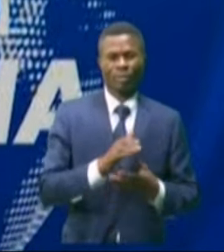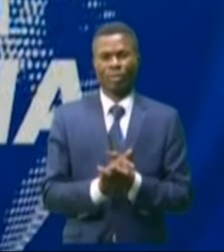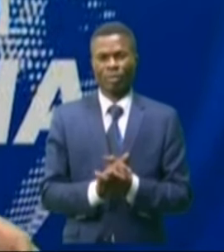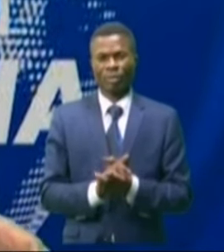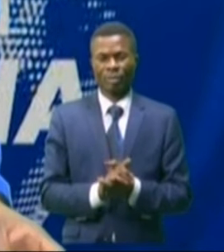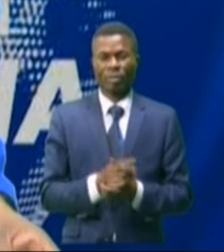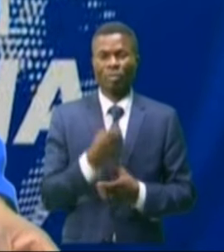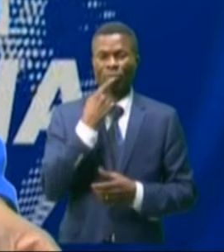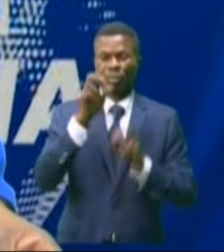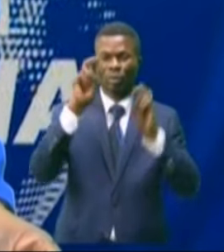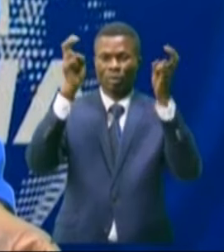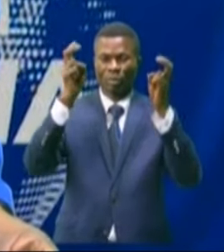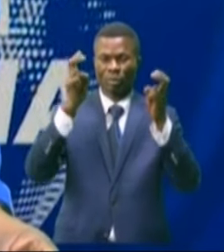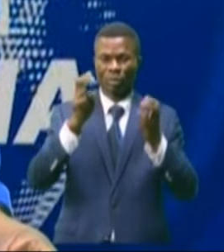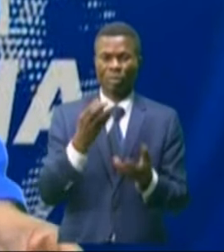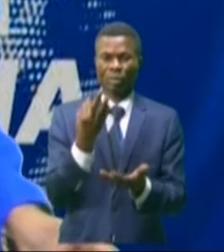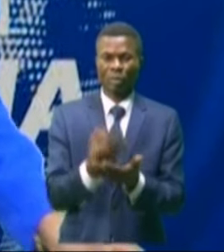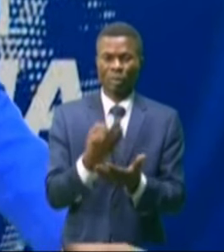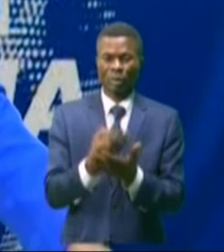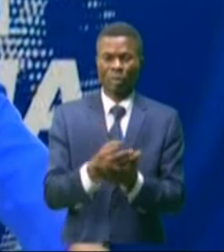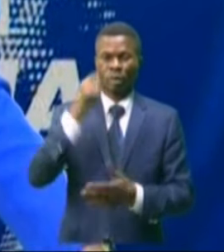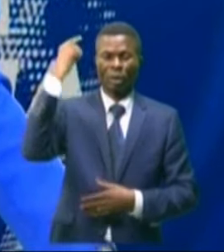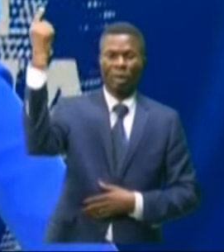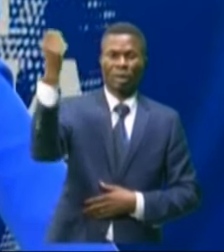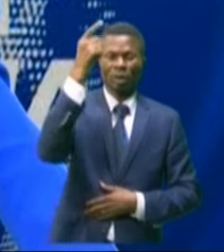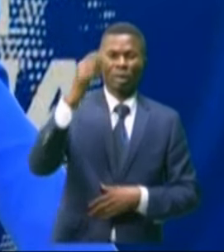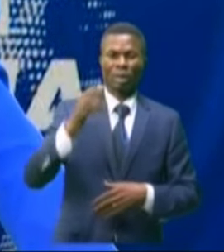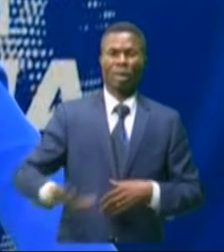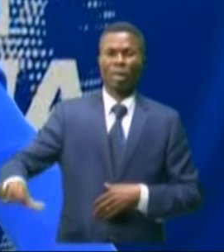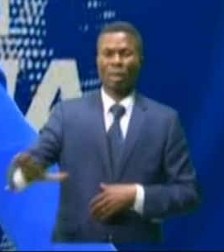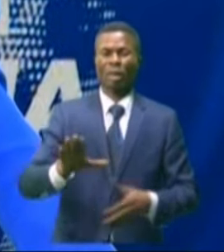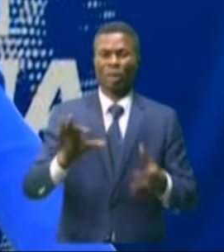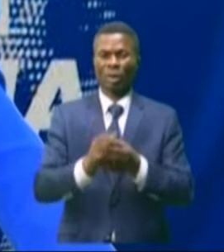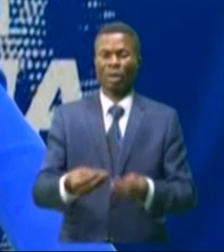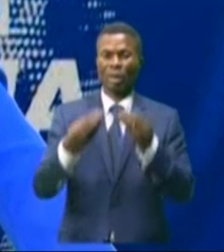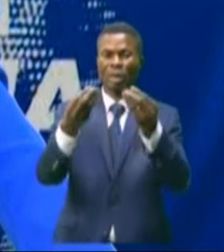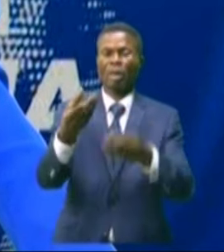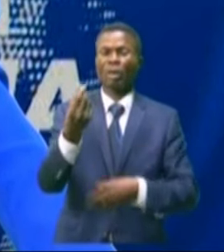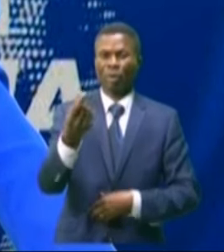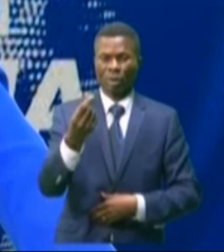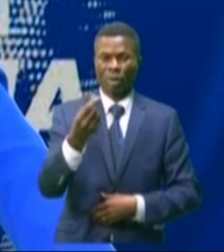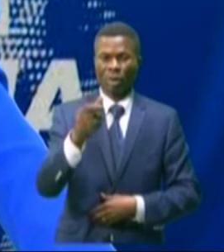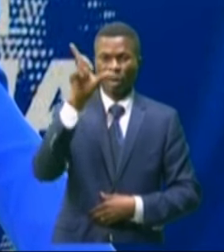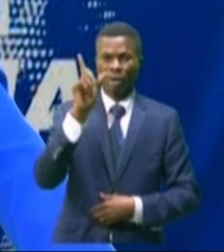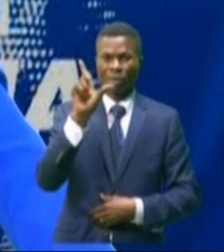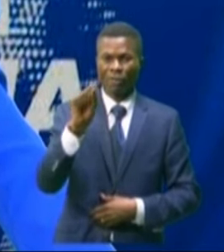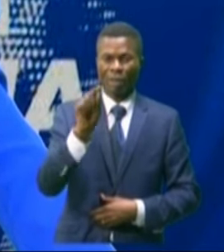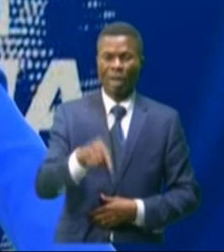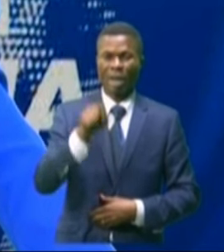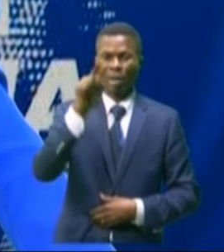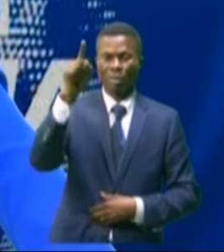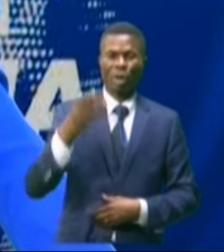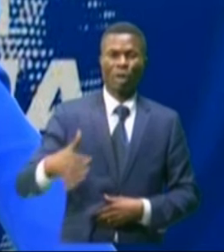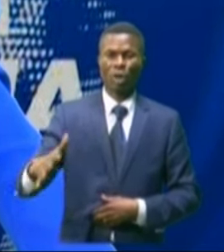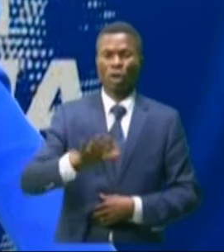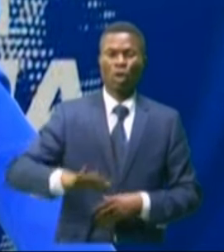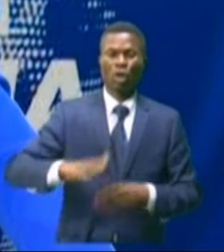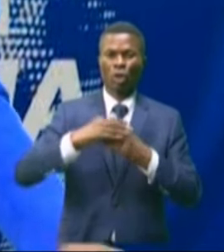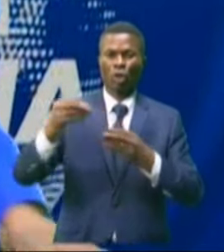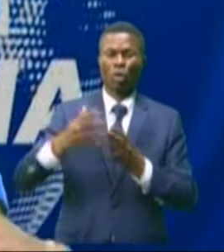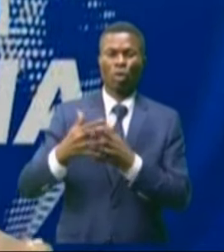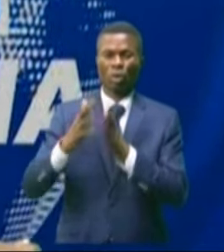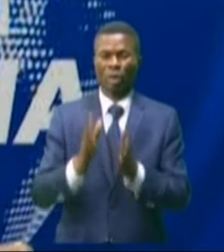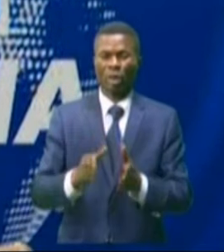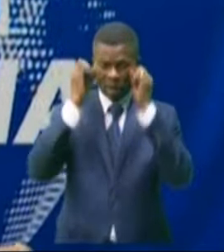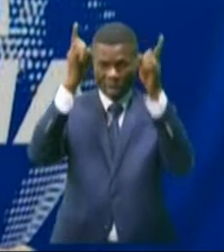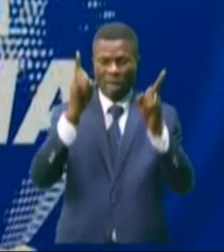J'ai dit en titre, le Fonds mondial des Nations Unies a octroyé un financement de 20 millions de dollars américains pour l'éducation des